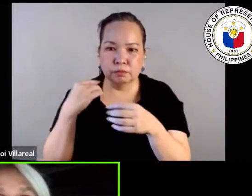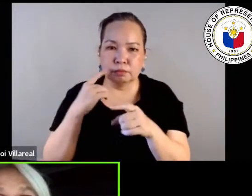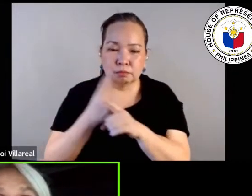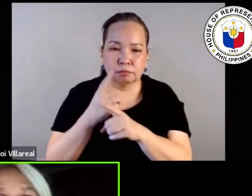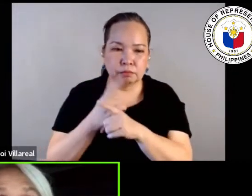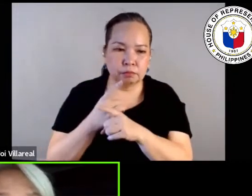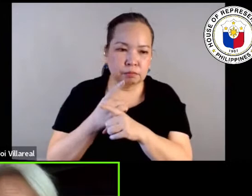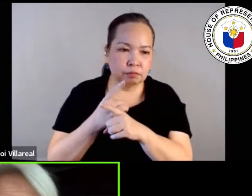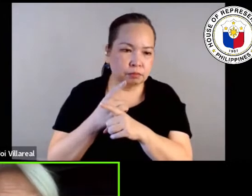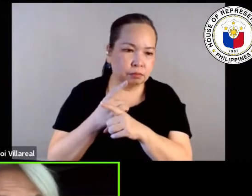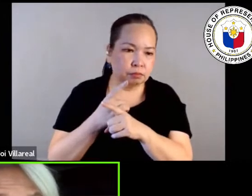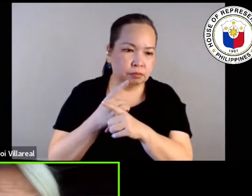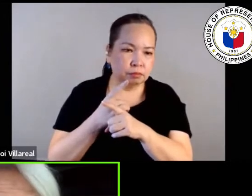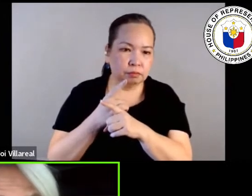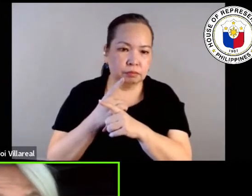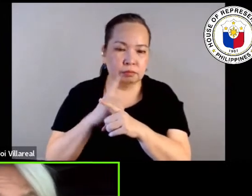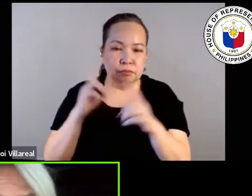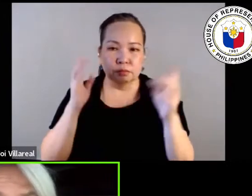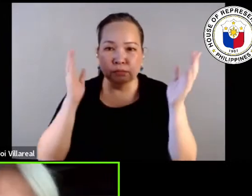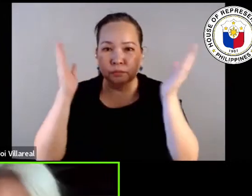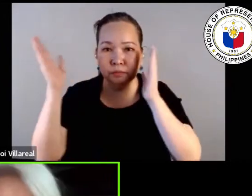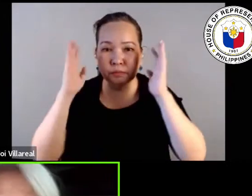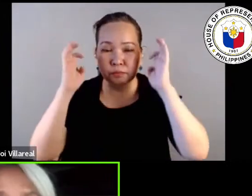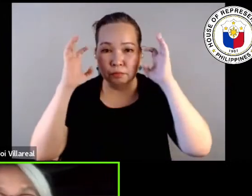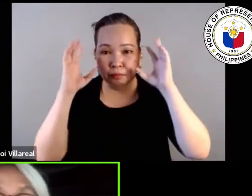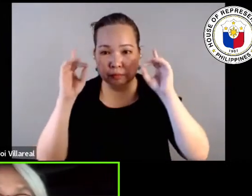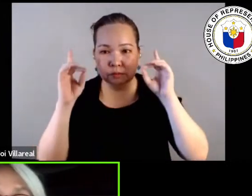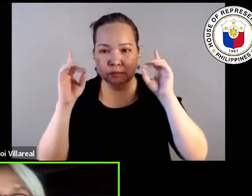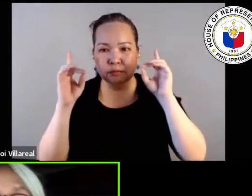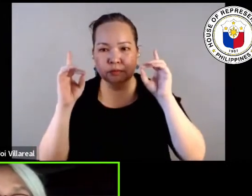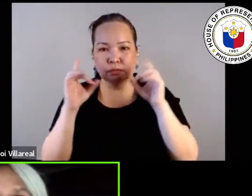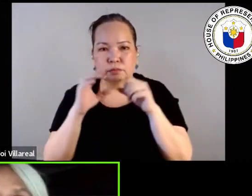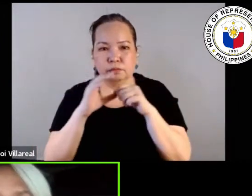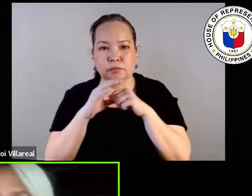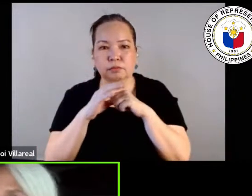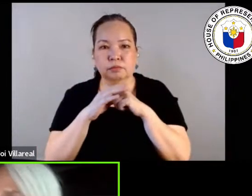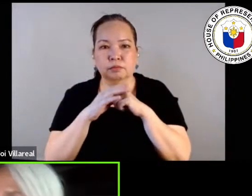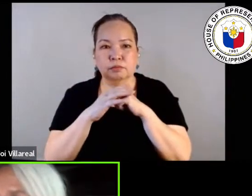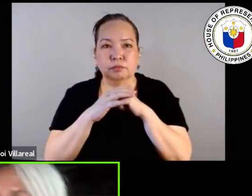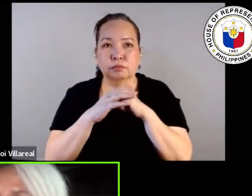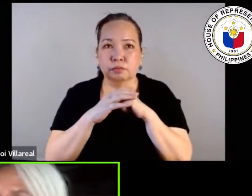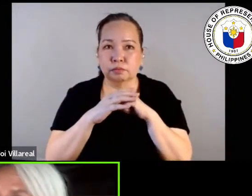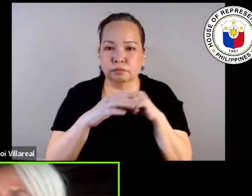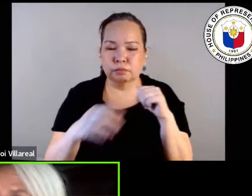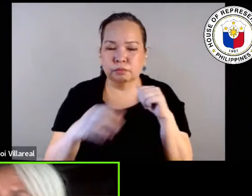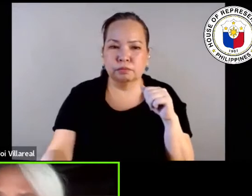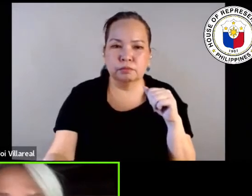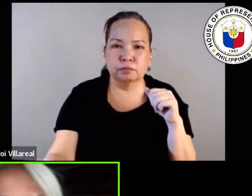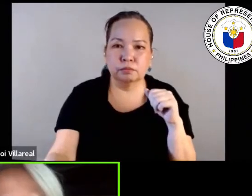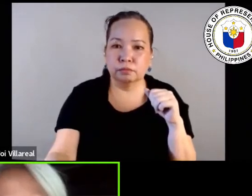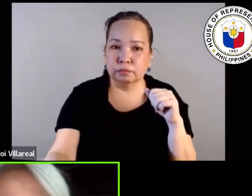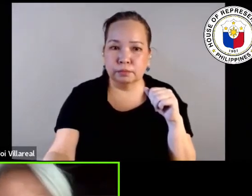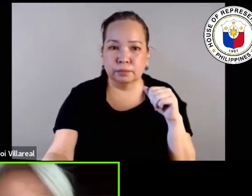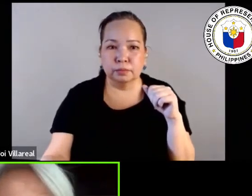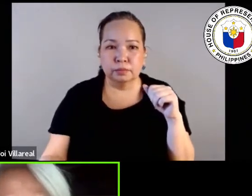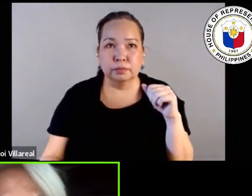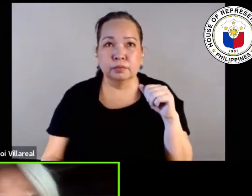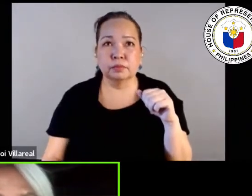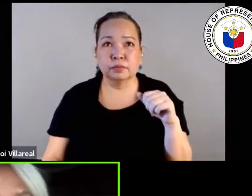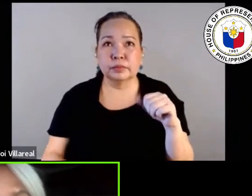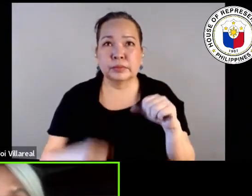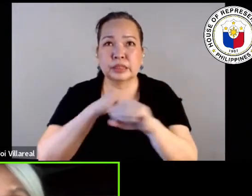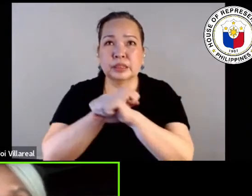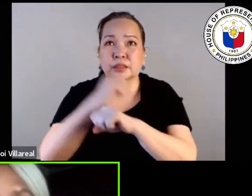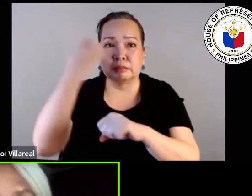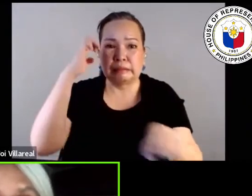ng pagbibigay ng serbisyong edukasyon mula sa DepEd, mahigit kumulang, hindi ko na masyado